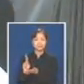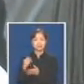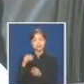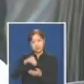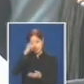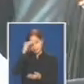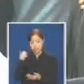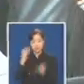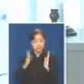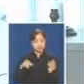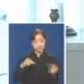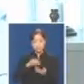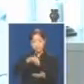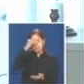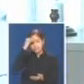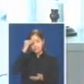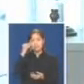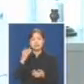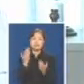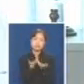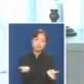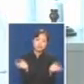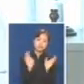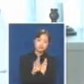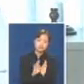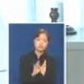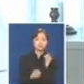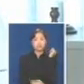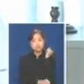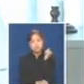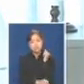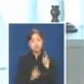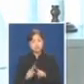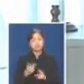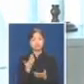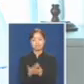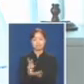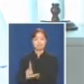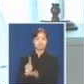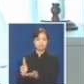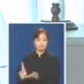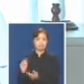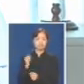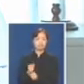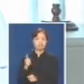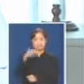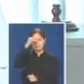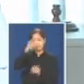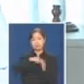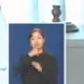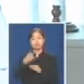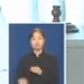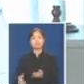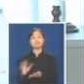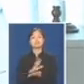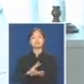ที่รายได้ไม่ถึงเกณฑ์ที่เรากำหนดเนี่ยสามารถที่จะกู้ยืมนะครับแล้วก็เรียนจนจบ